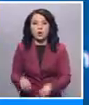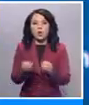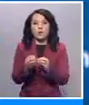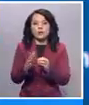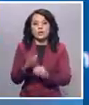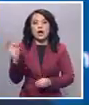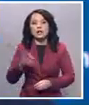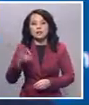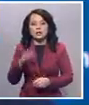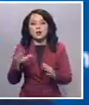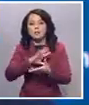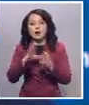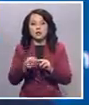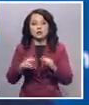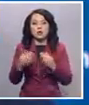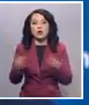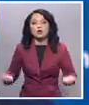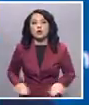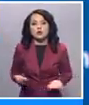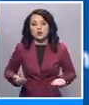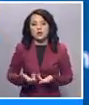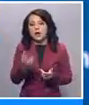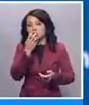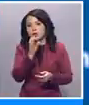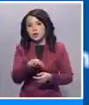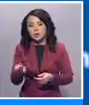15 қазан барлық тұрғын үй қоры жылыту маусымына дайын болуы тиіс.